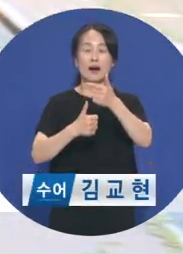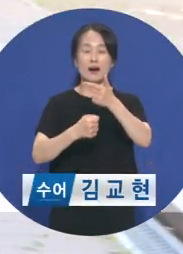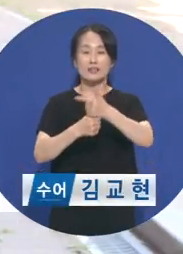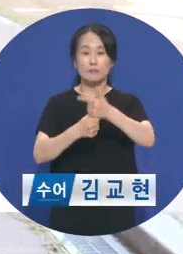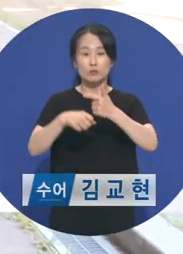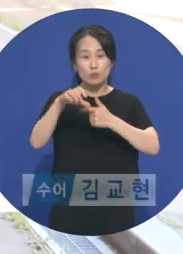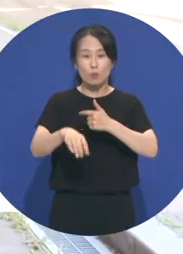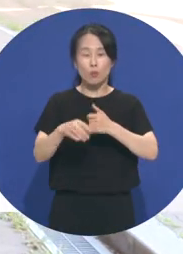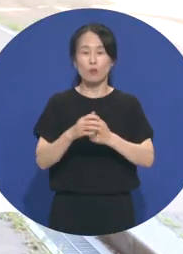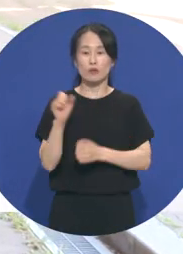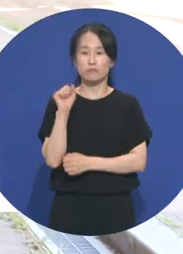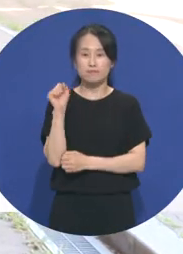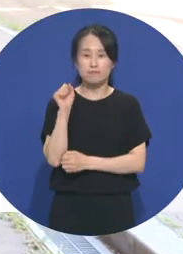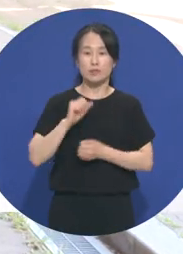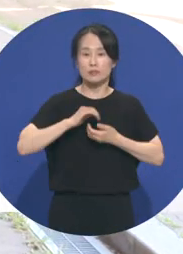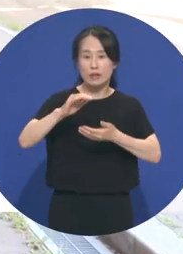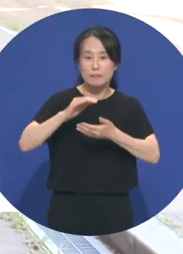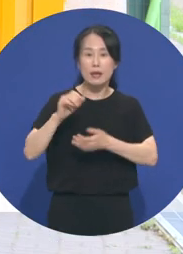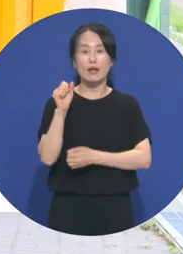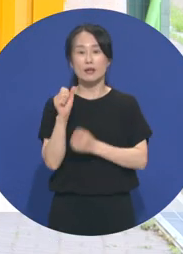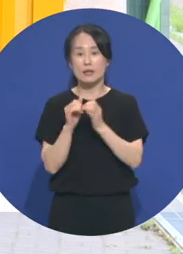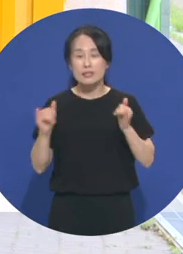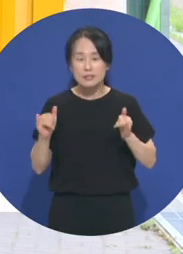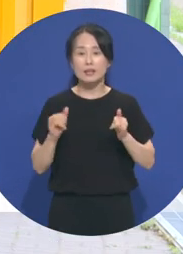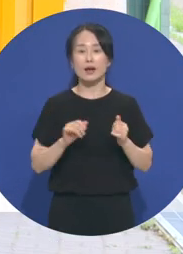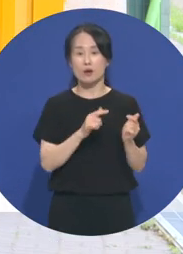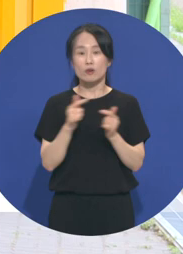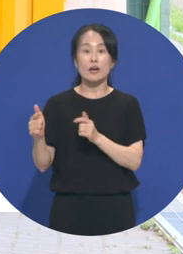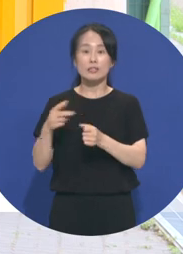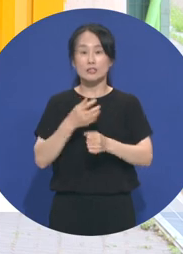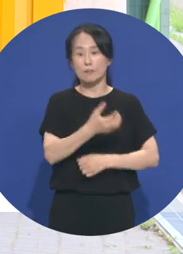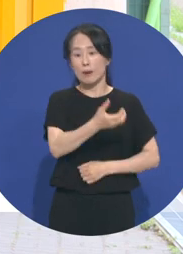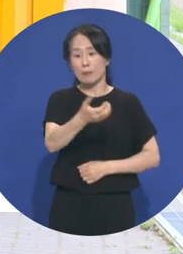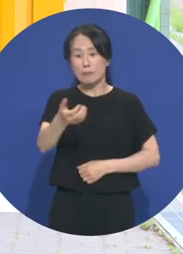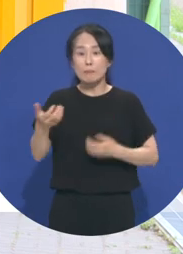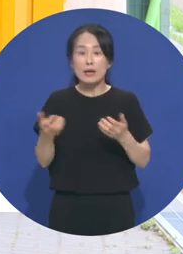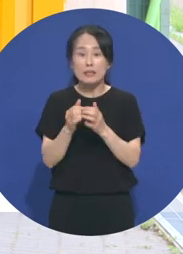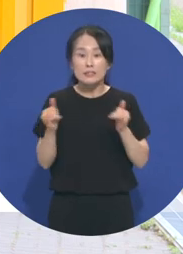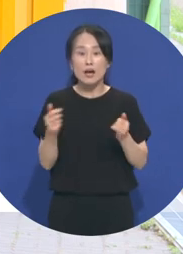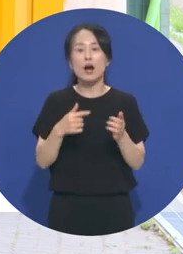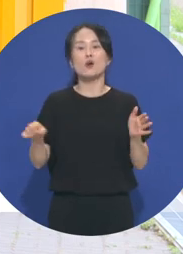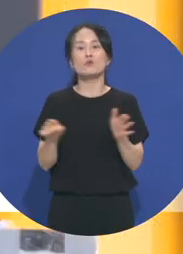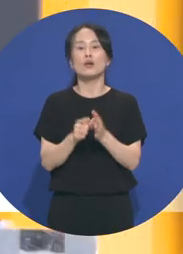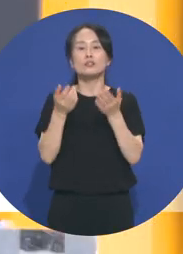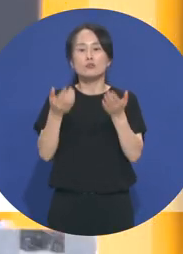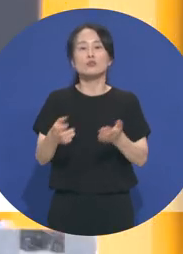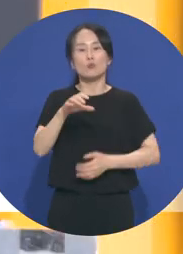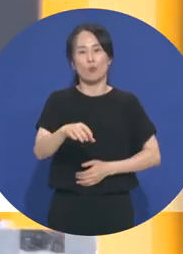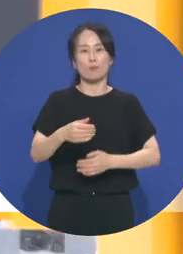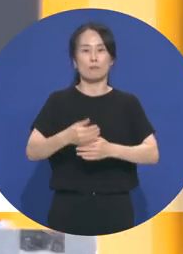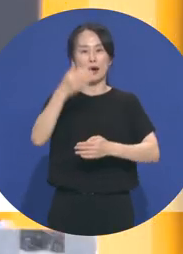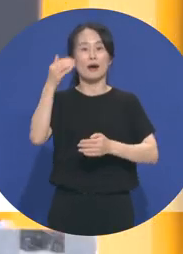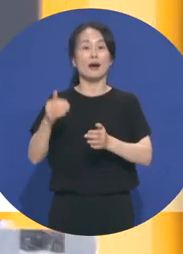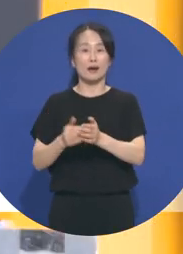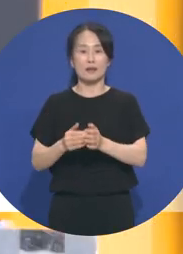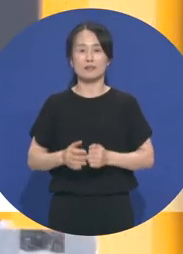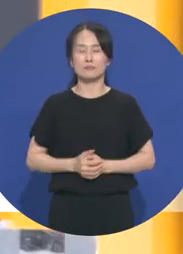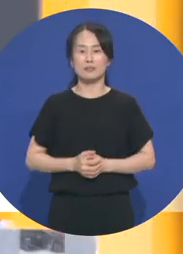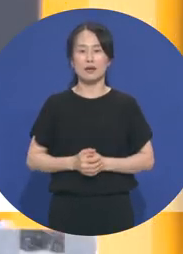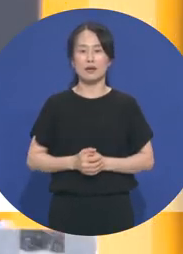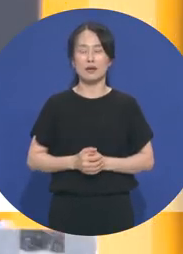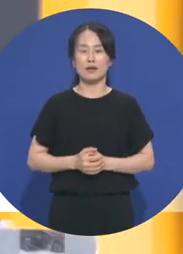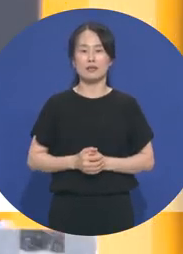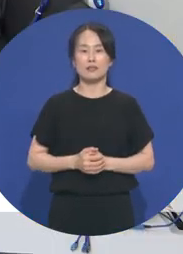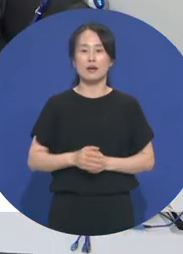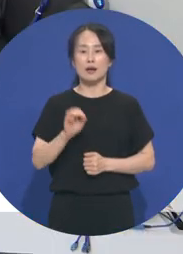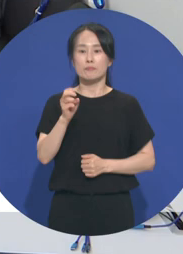남영주 씨의 배달이나 대리운전기사 택배기사 학습지 교사 등 이동 노동자를 위한 간이 쉼터가 문을 열었습니다